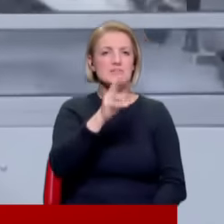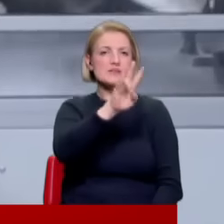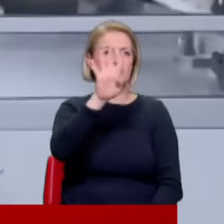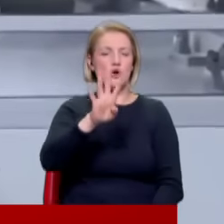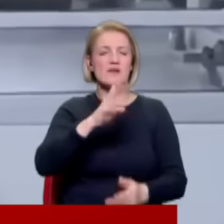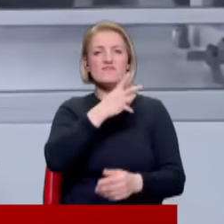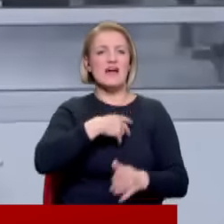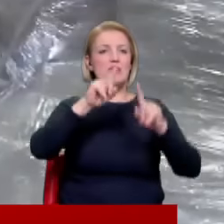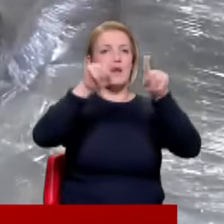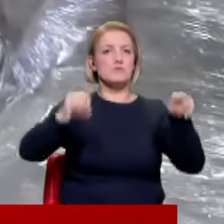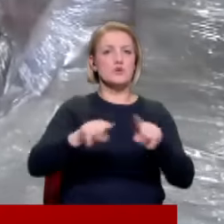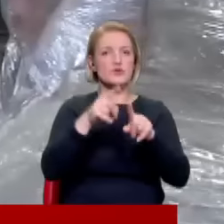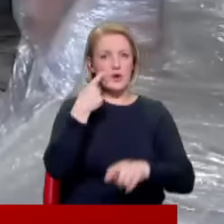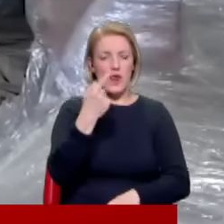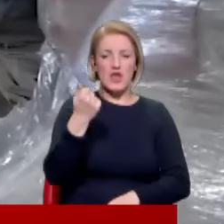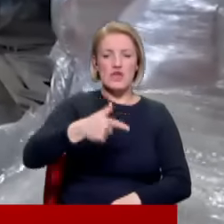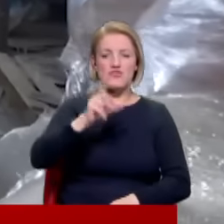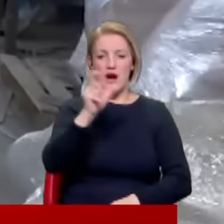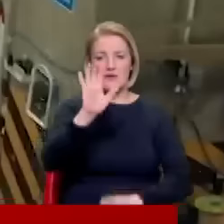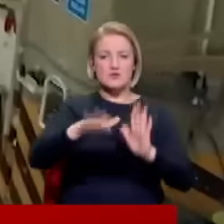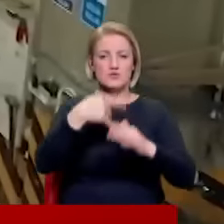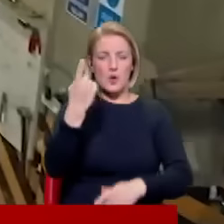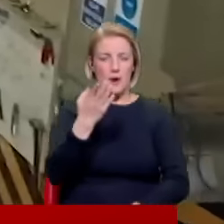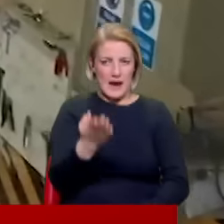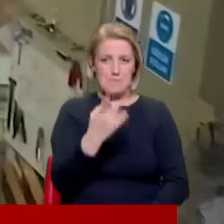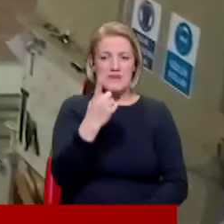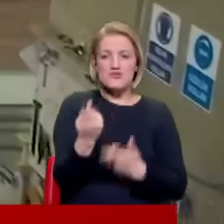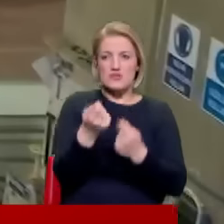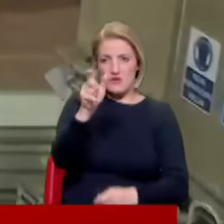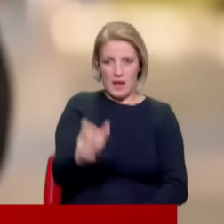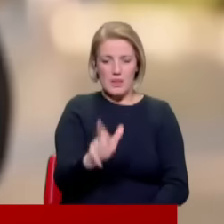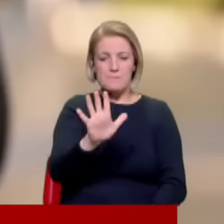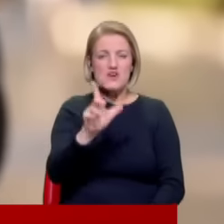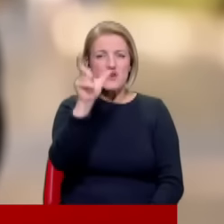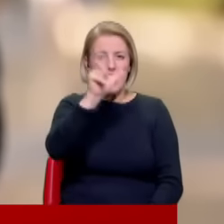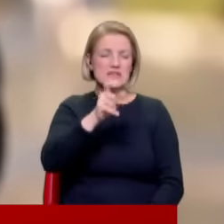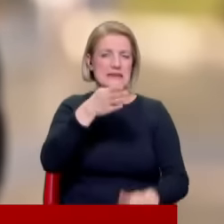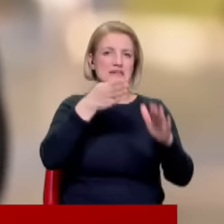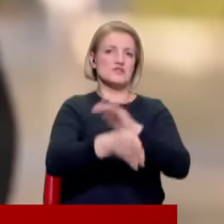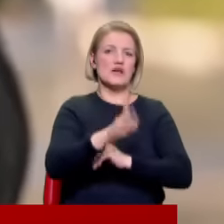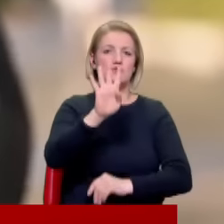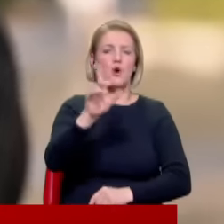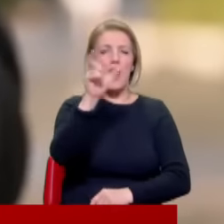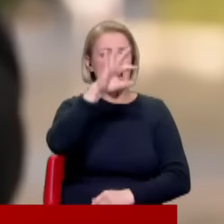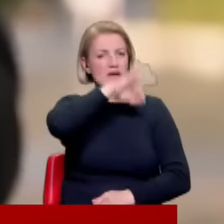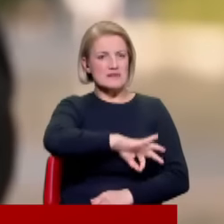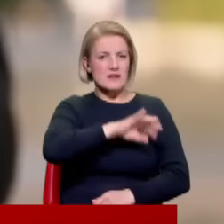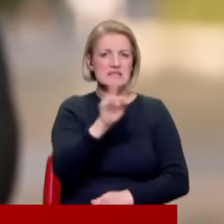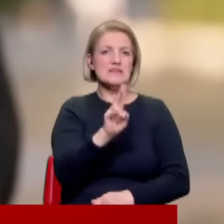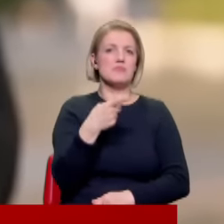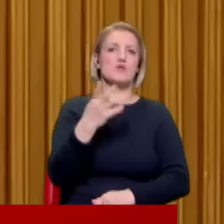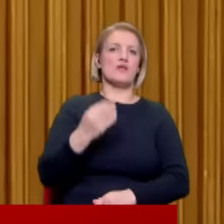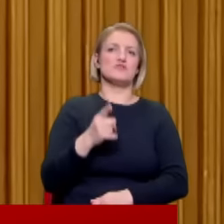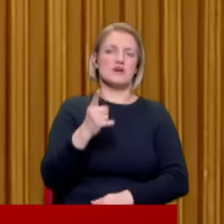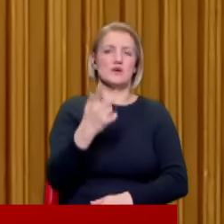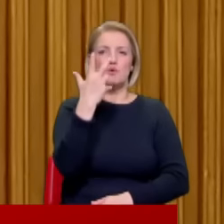vergi tablosuna göre ikinci aydan sonra ilk vergi dilimine giren bir çalışan beşinci ayda girecek. Dört aylık kazancı da 20 bin lira